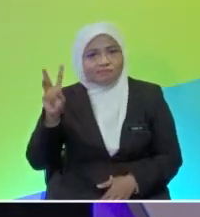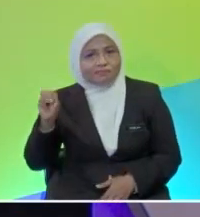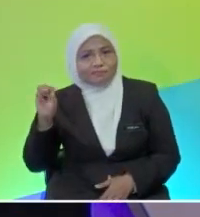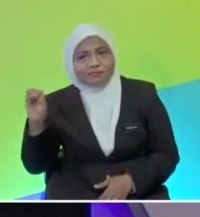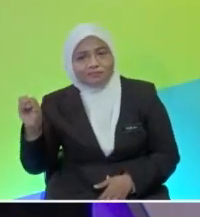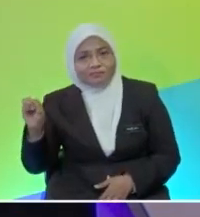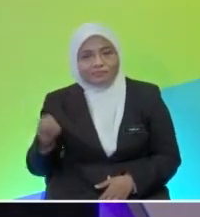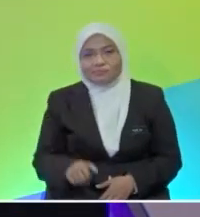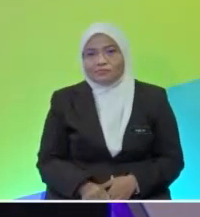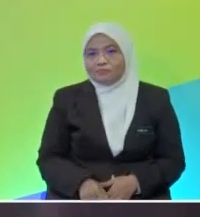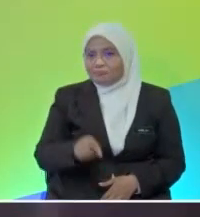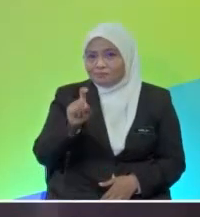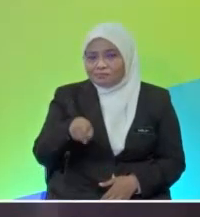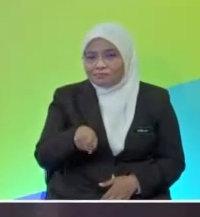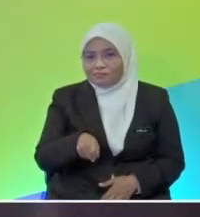betul